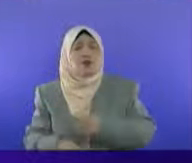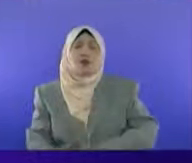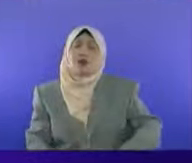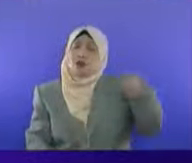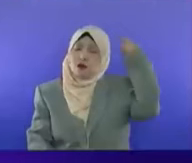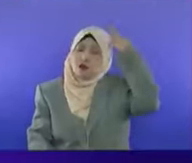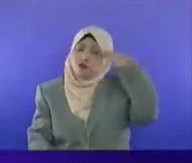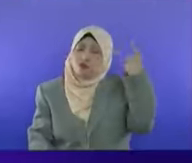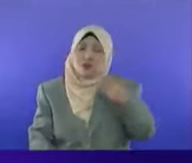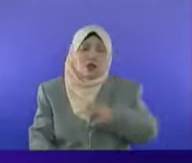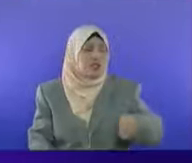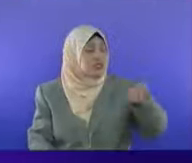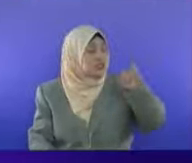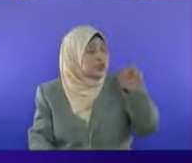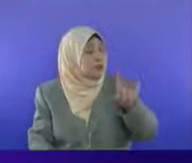وجبريل